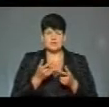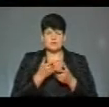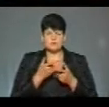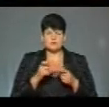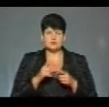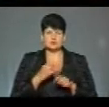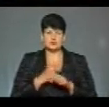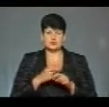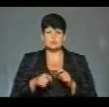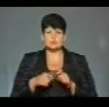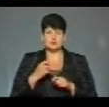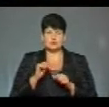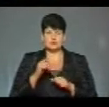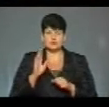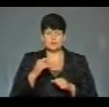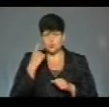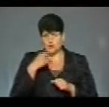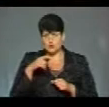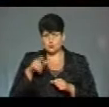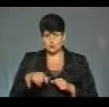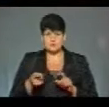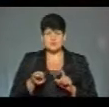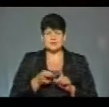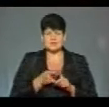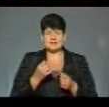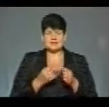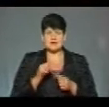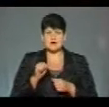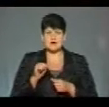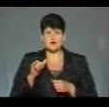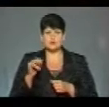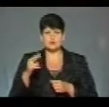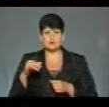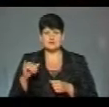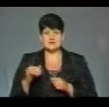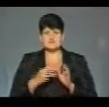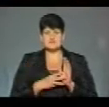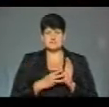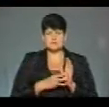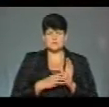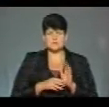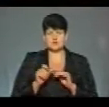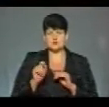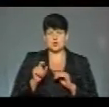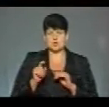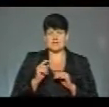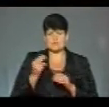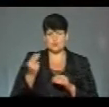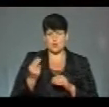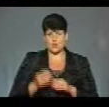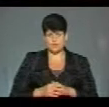до вчинення даного злочину можуть бути особи причетні, які рухались на автомобілі Audi 80 золотистого кольору.